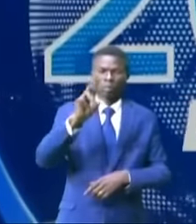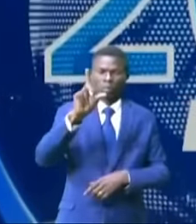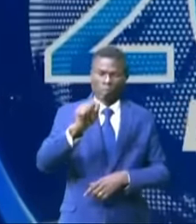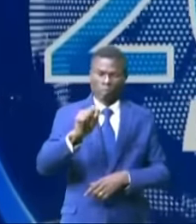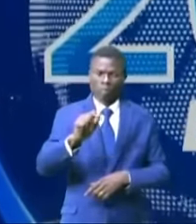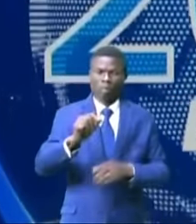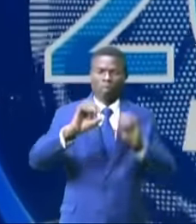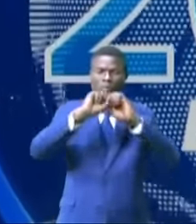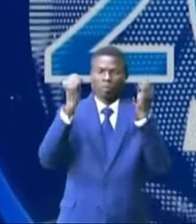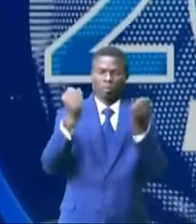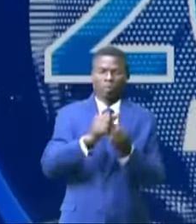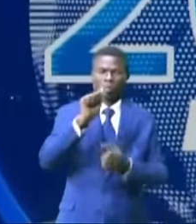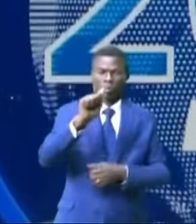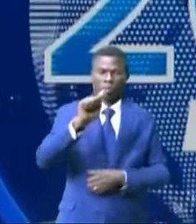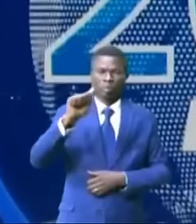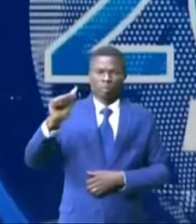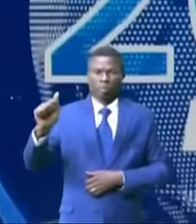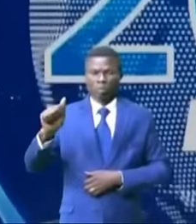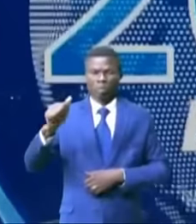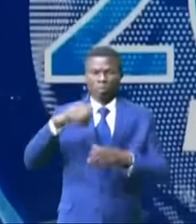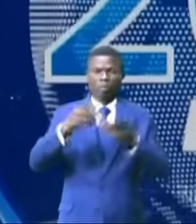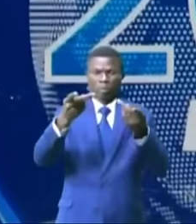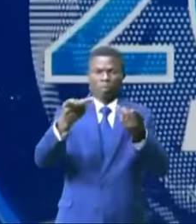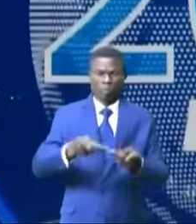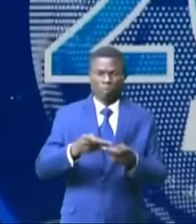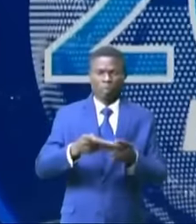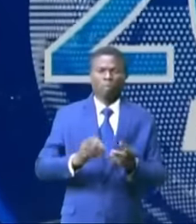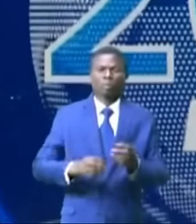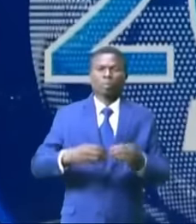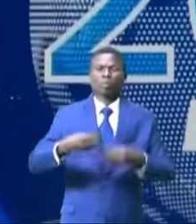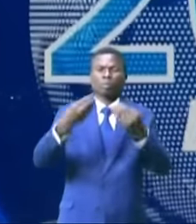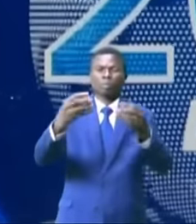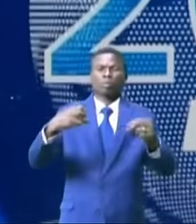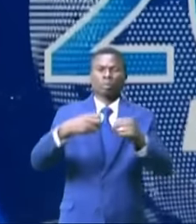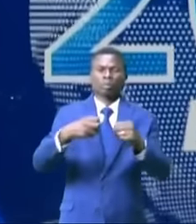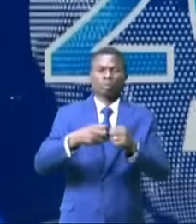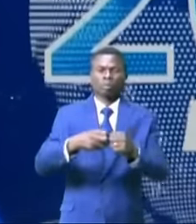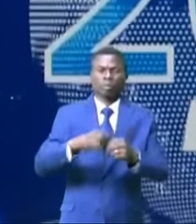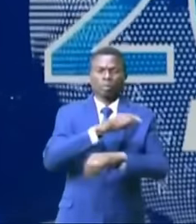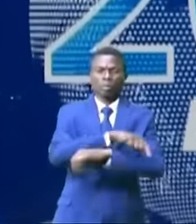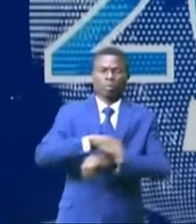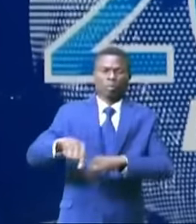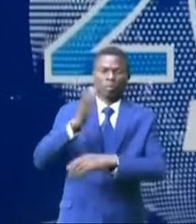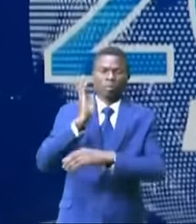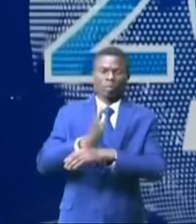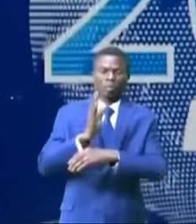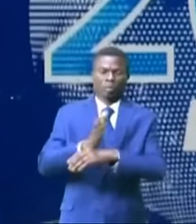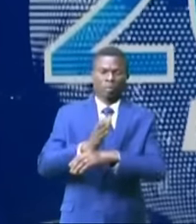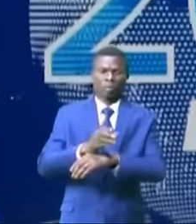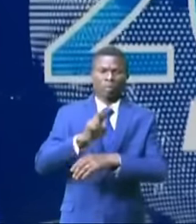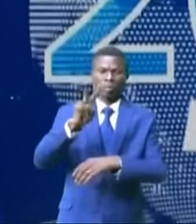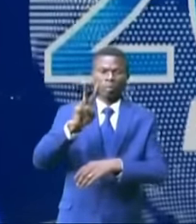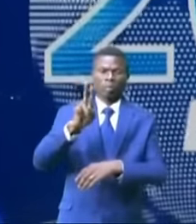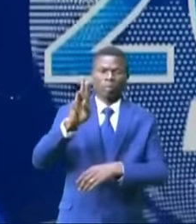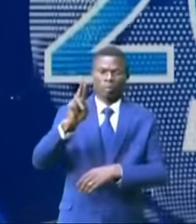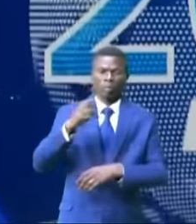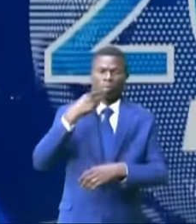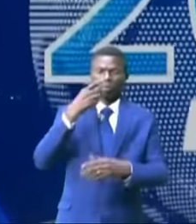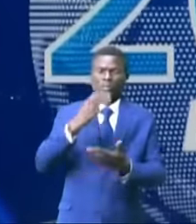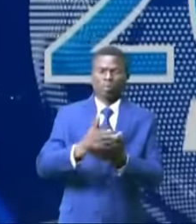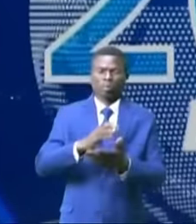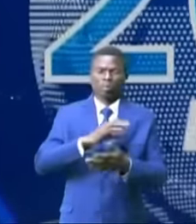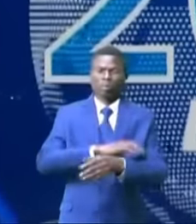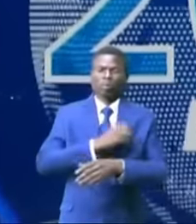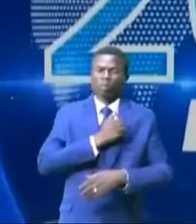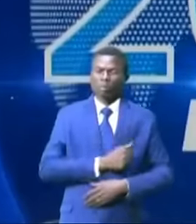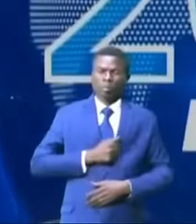de la compagnie CAA à la suite d'un court-circuit dans un câble d'alimentation électrique Le conseil d'administration de la RVASA présente ses plus profonds